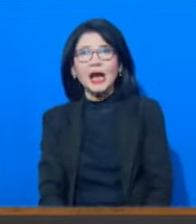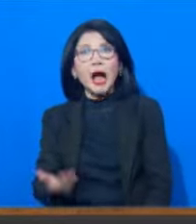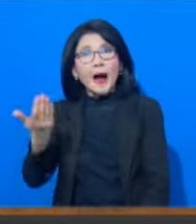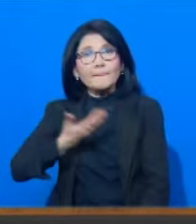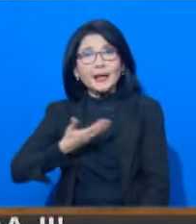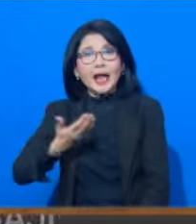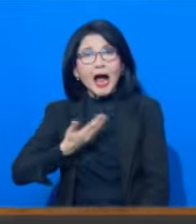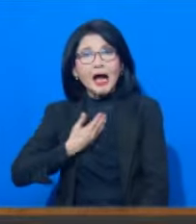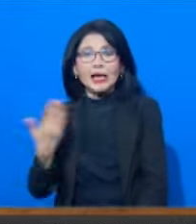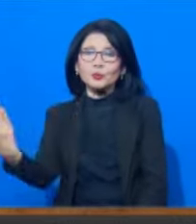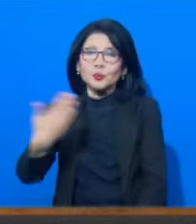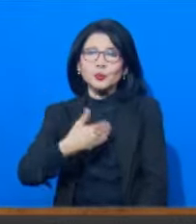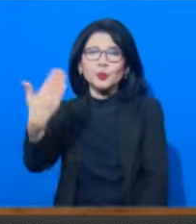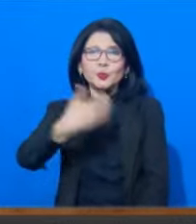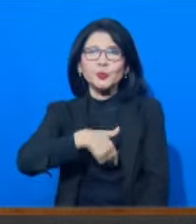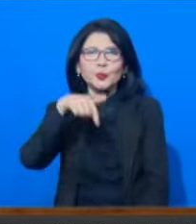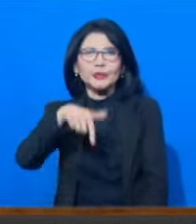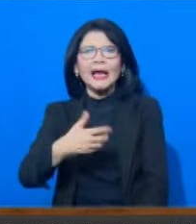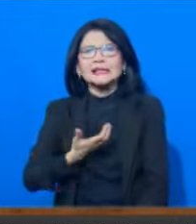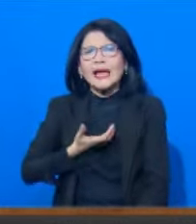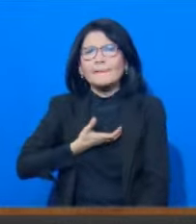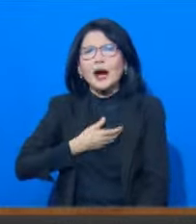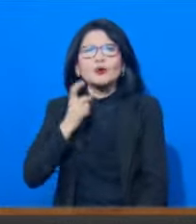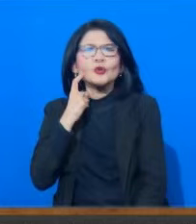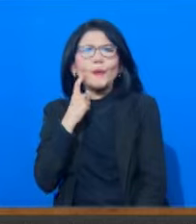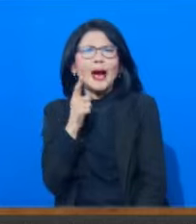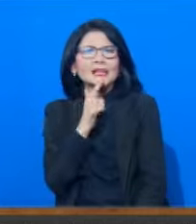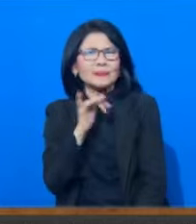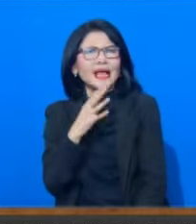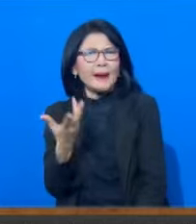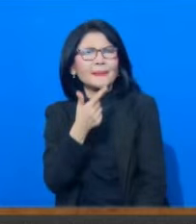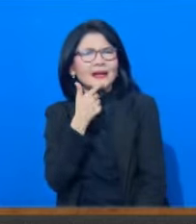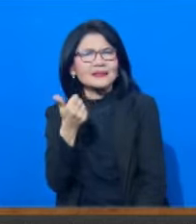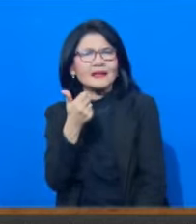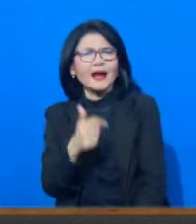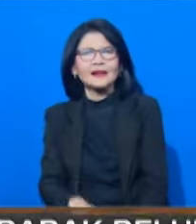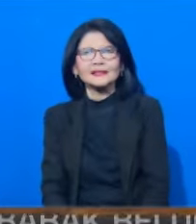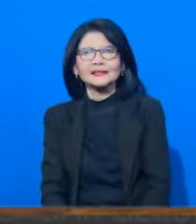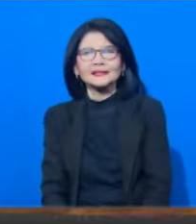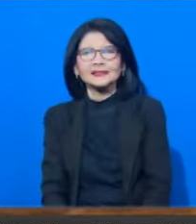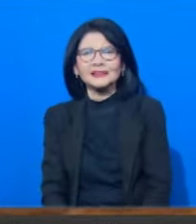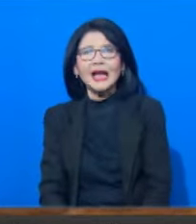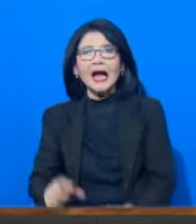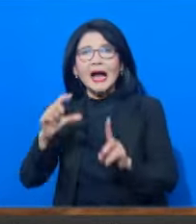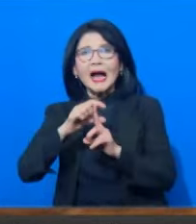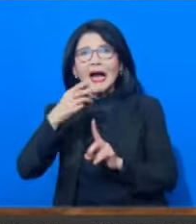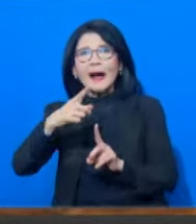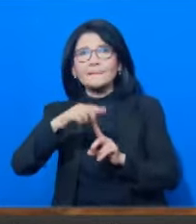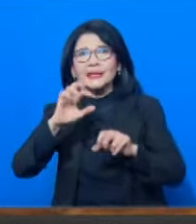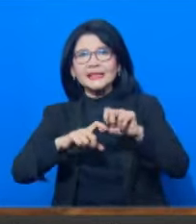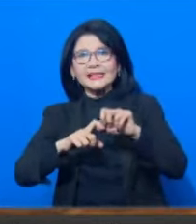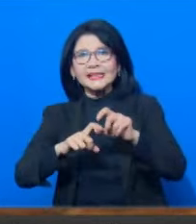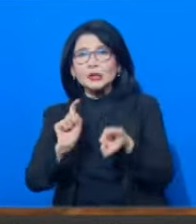lahap menyantap menu khas Lamongan ini, saya pun penasaran seperti apa rasanya. Petis Sidoarjo yang menjadi andalan segera disajikan di